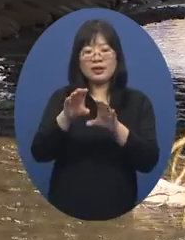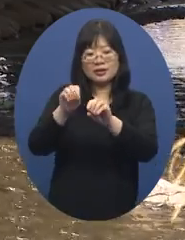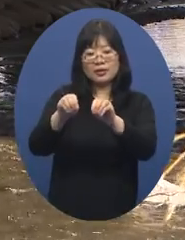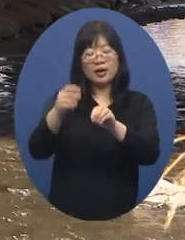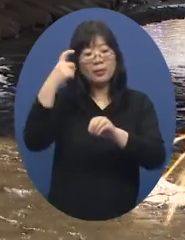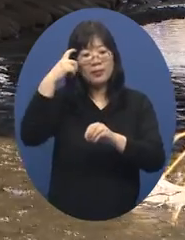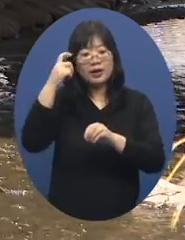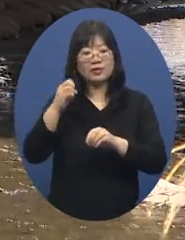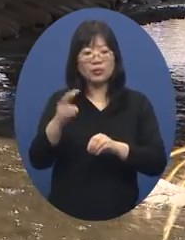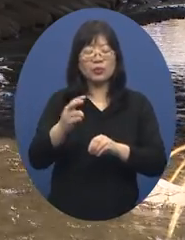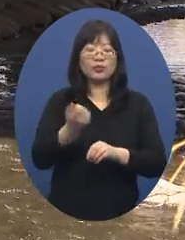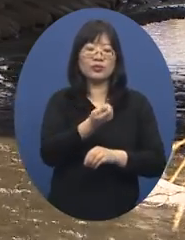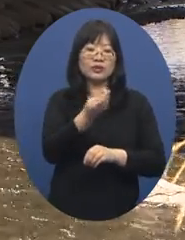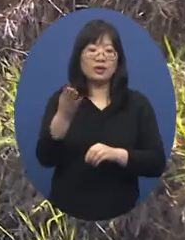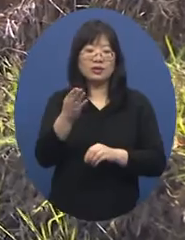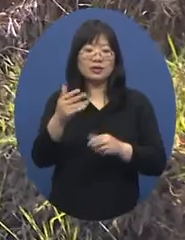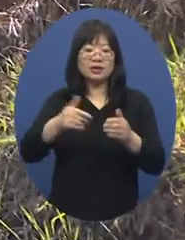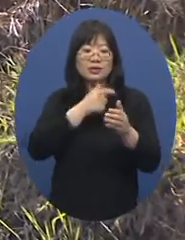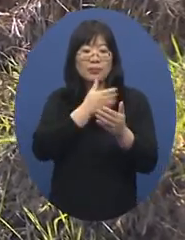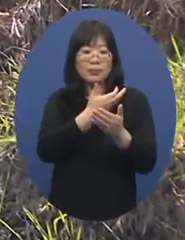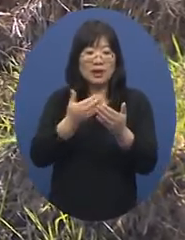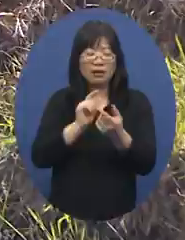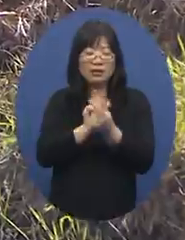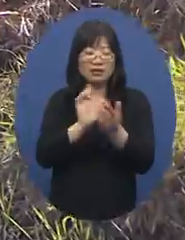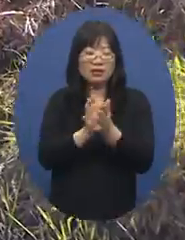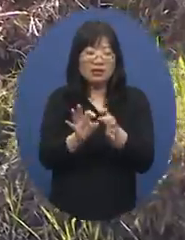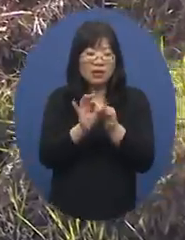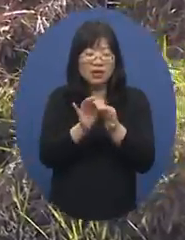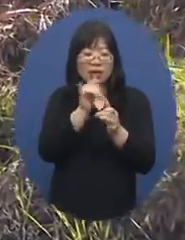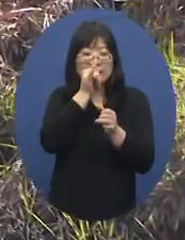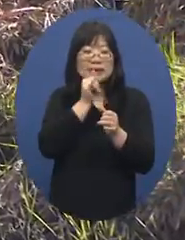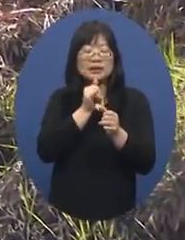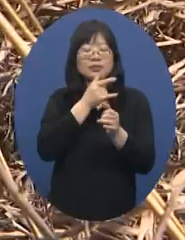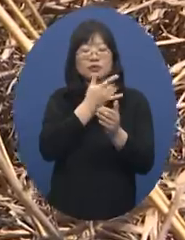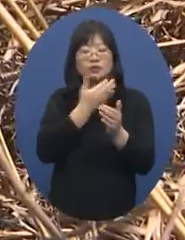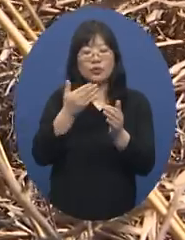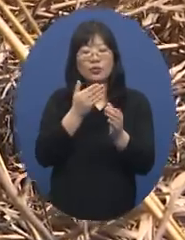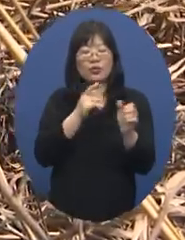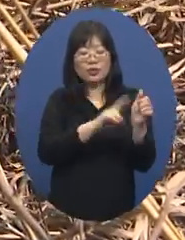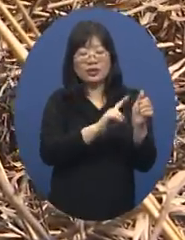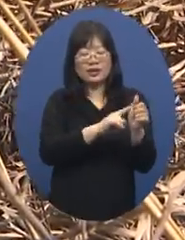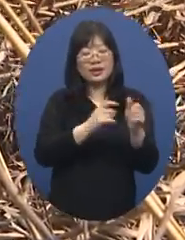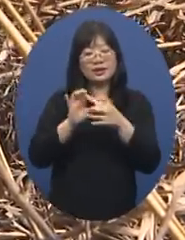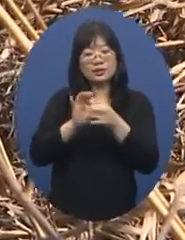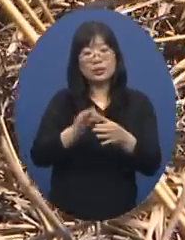우산천과 조안천, 삼성천 등 팔당 상수원에 직접 유입되는 하천을 대상으로